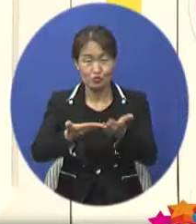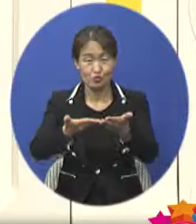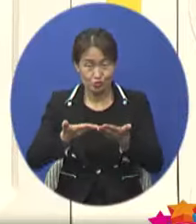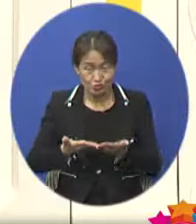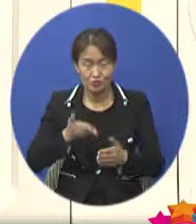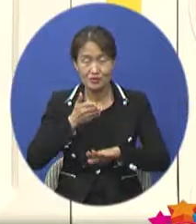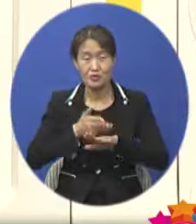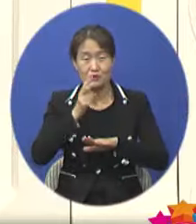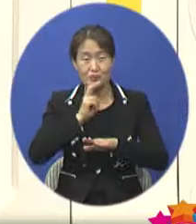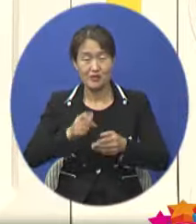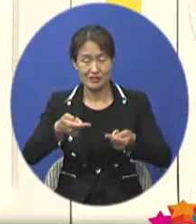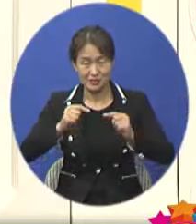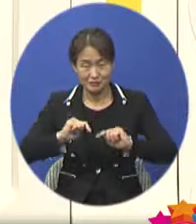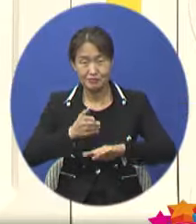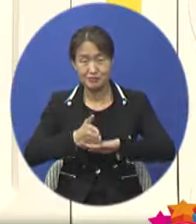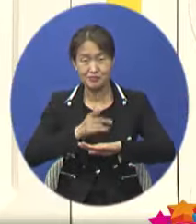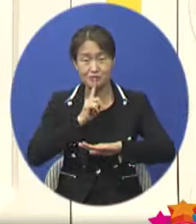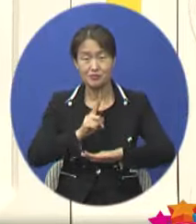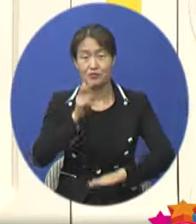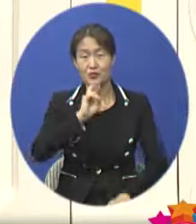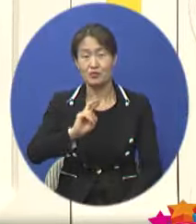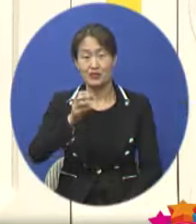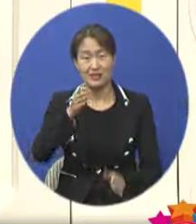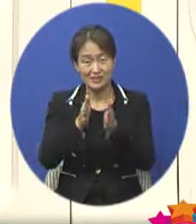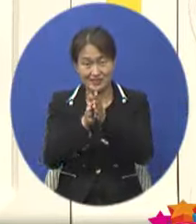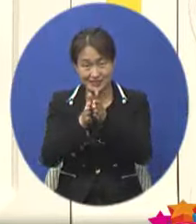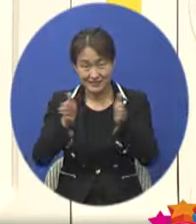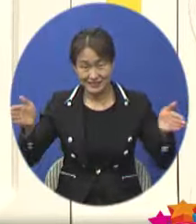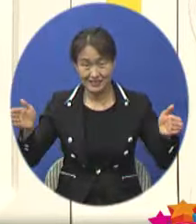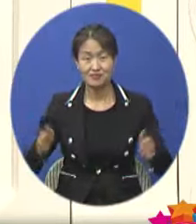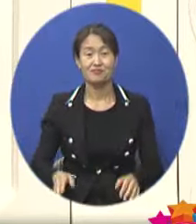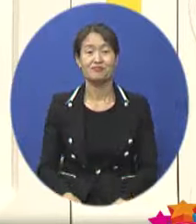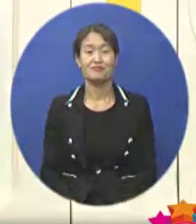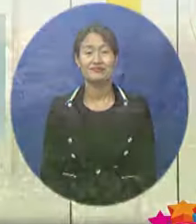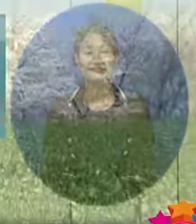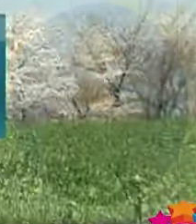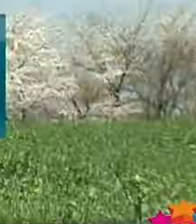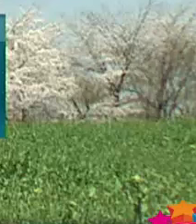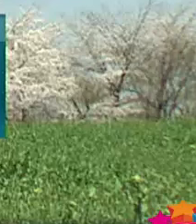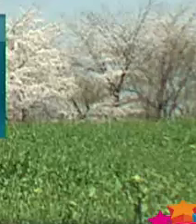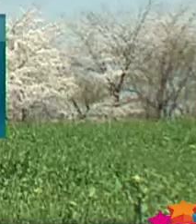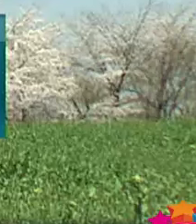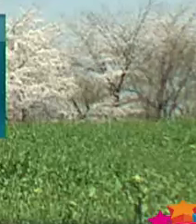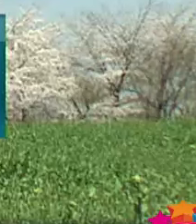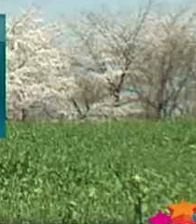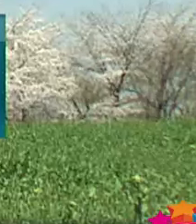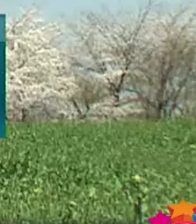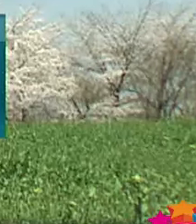주셔서 감사합니다. 네. 네. 자, 네. 음악 드리겠습니다. 음악. 갑시다. 갑시다.